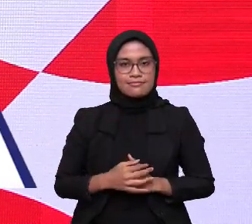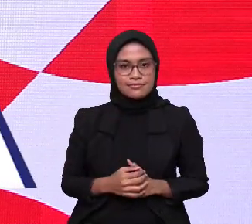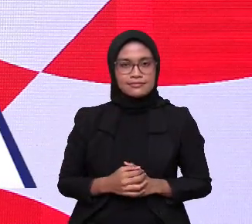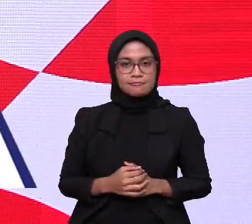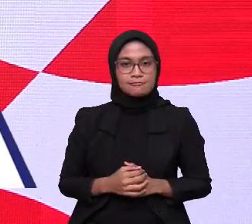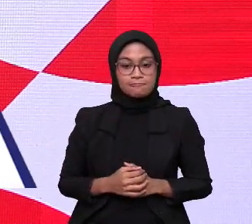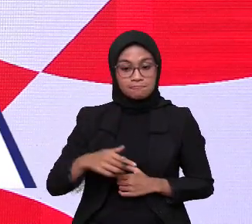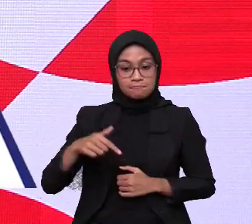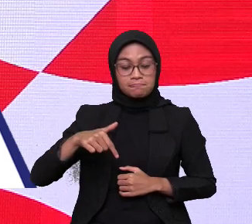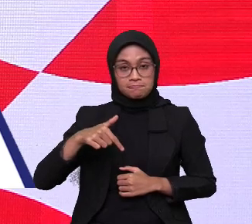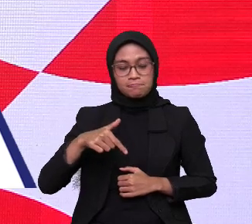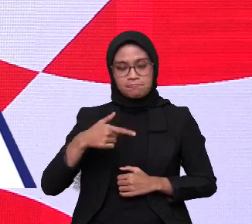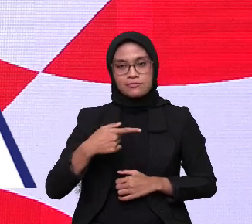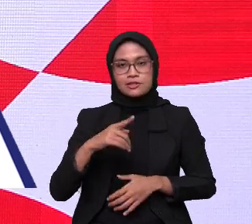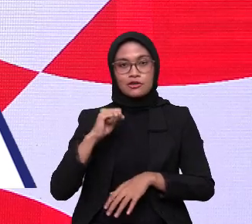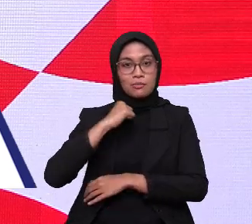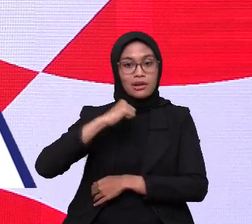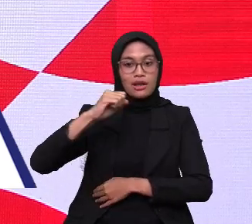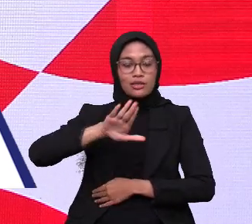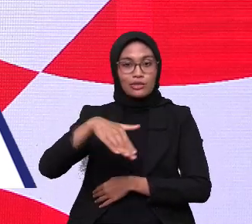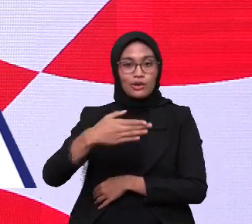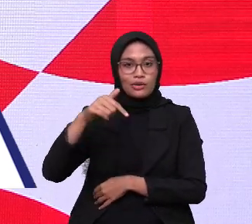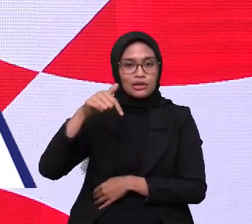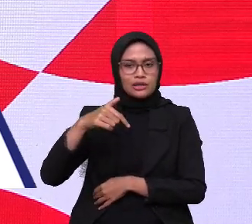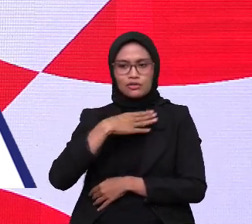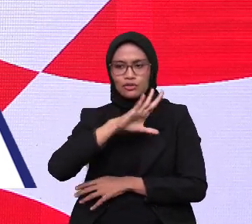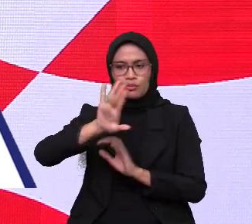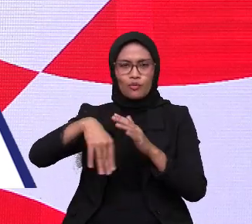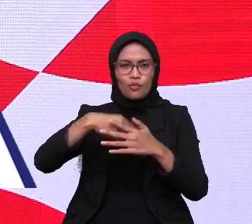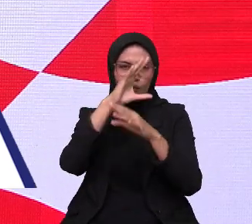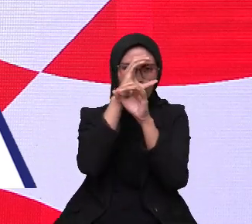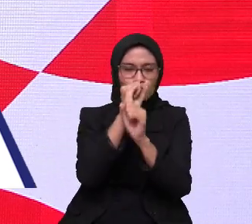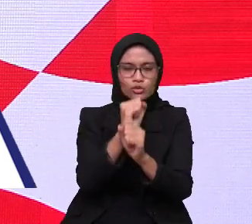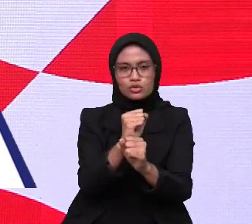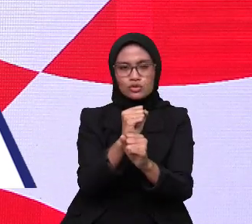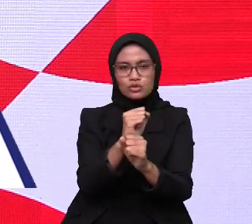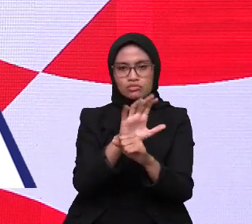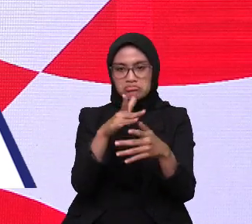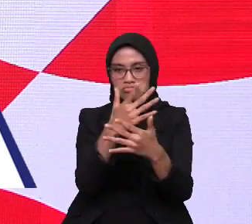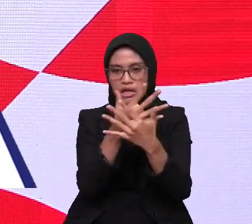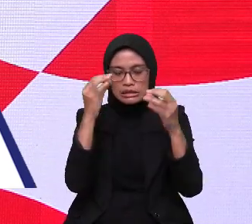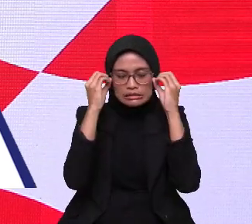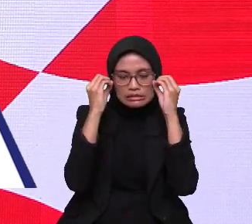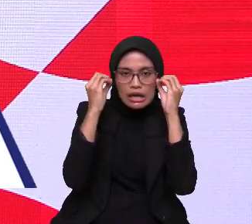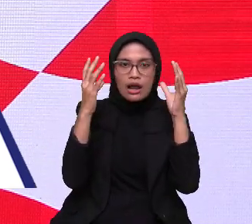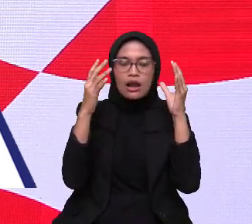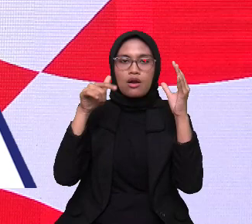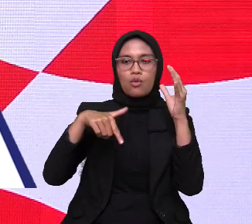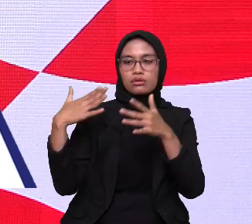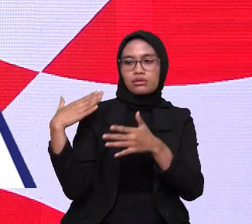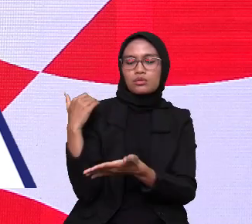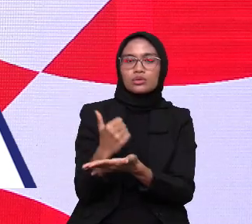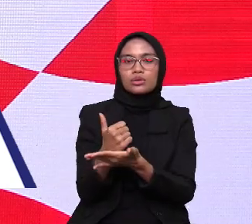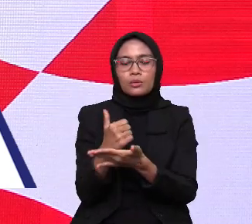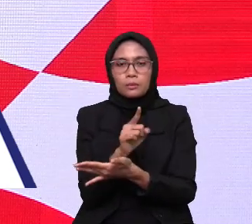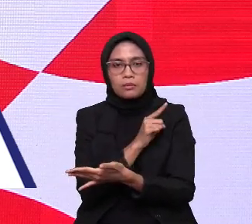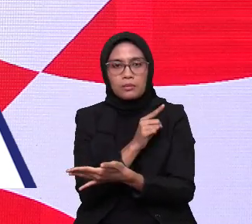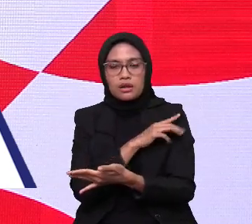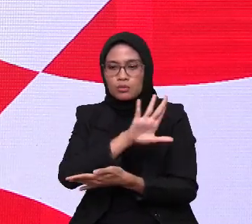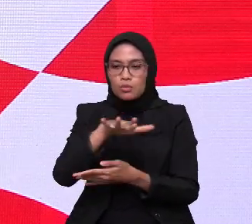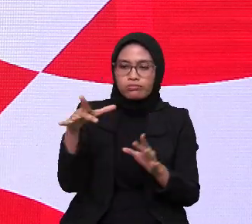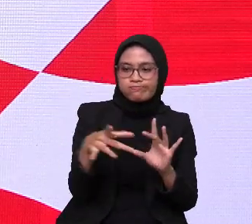momentum kemerdekaan tahun ini untuk bersama fokus meningkatkan kesadaran dan tanggungjawab pribadi serta semangat